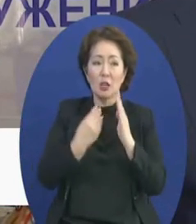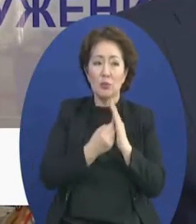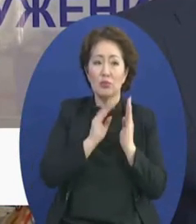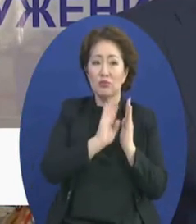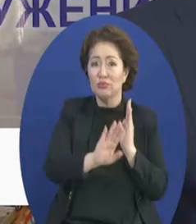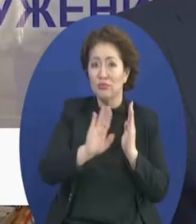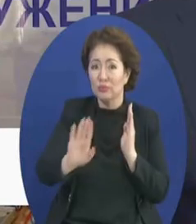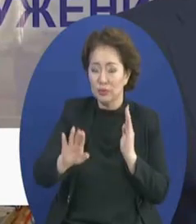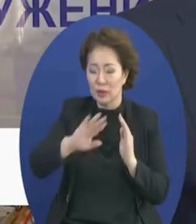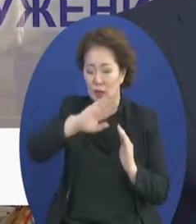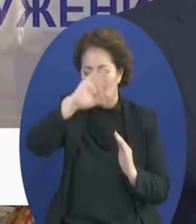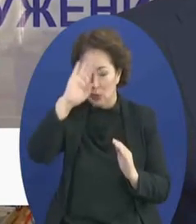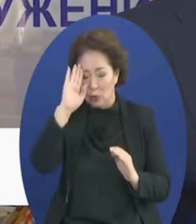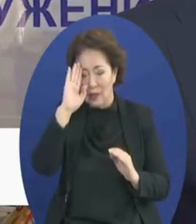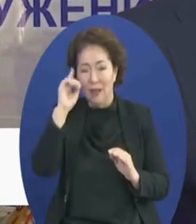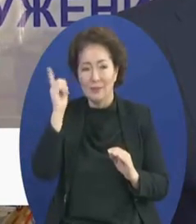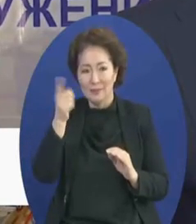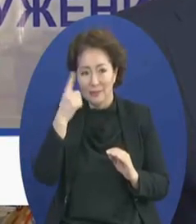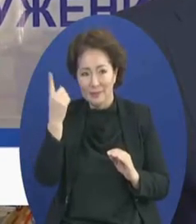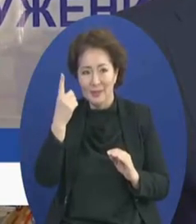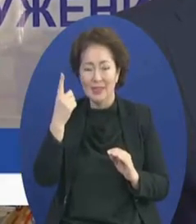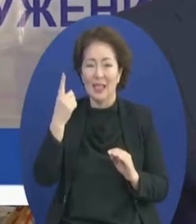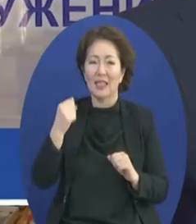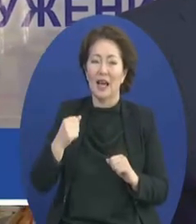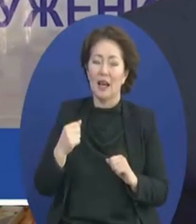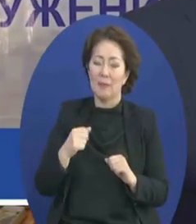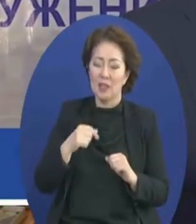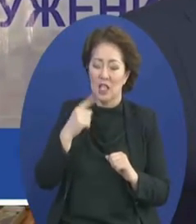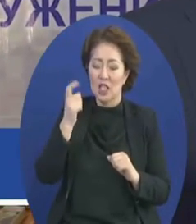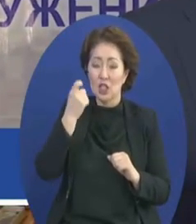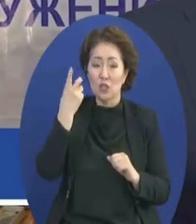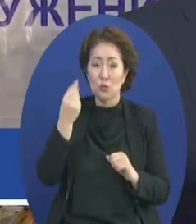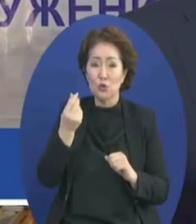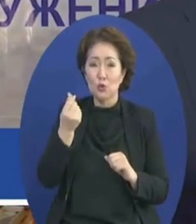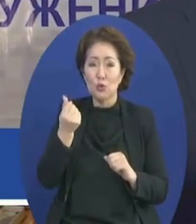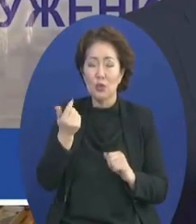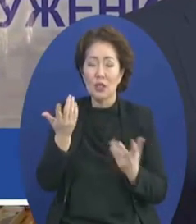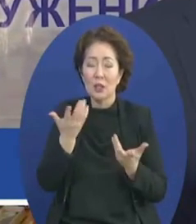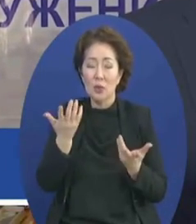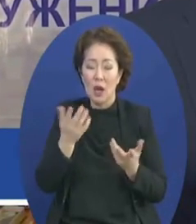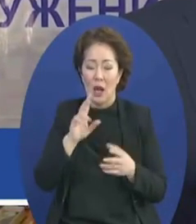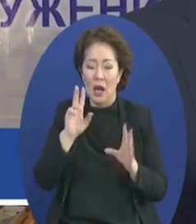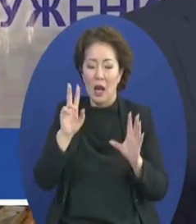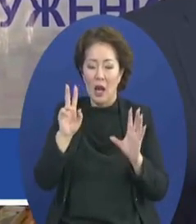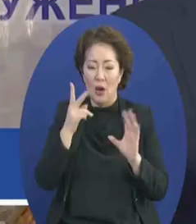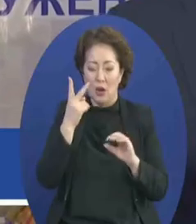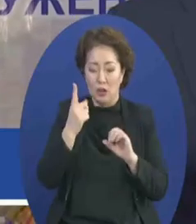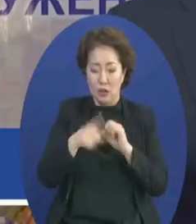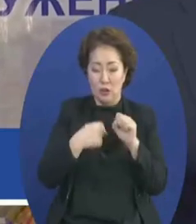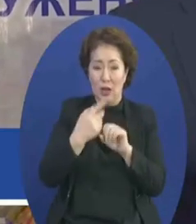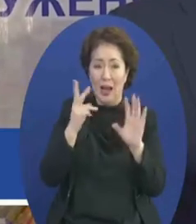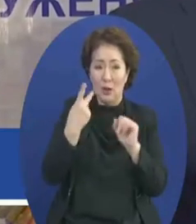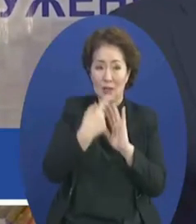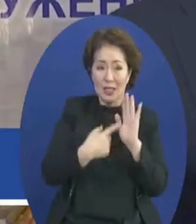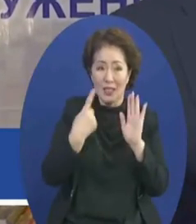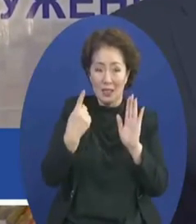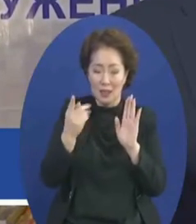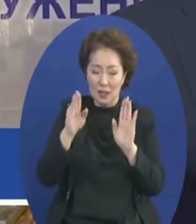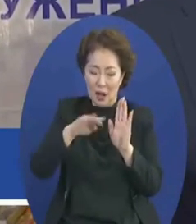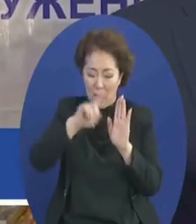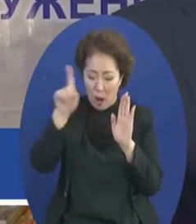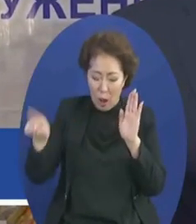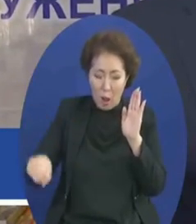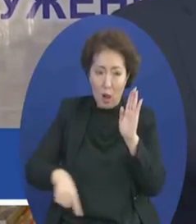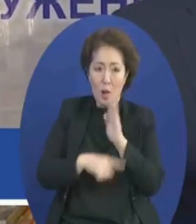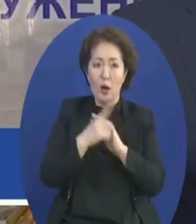цахилгаан дулаан эрчим хүчний төлбөрийг өнгөрсөн оны 12 сарын 1-ээс энэ 21 оны 7